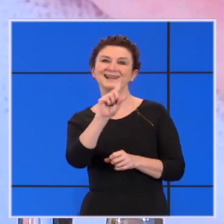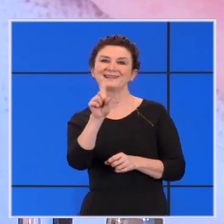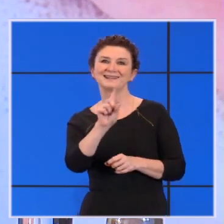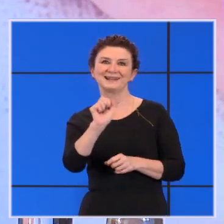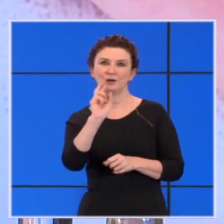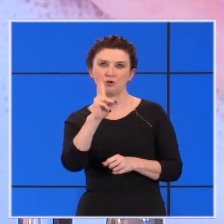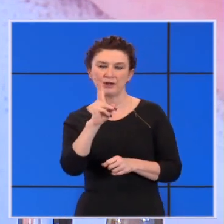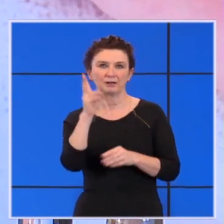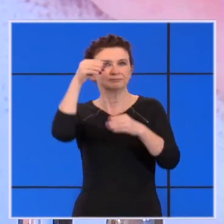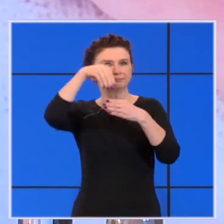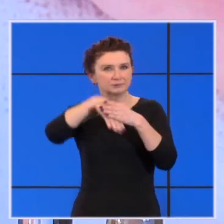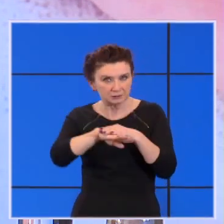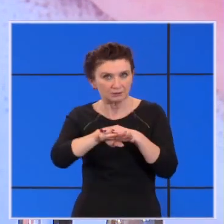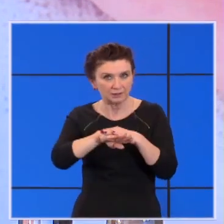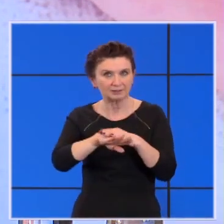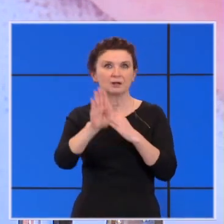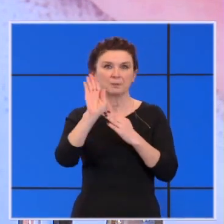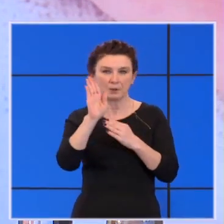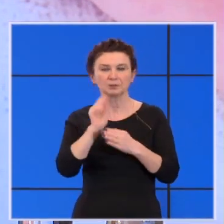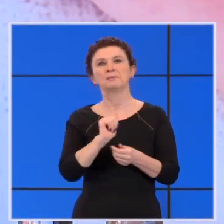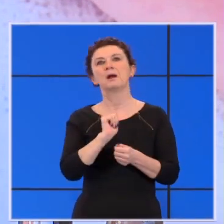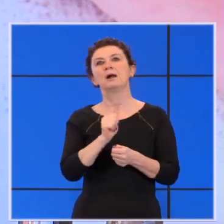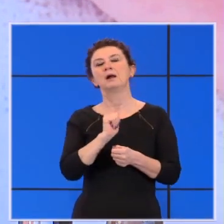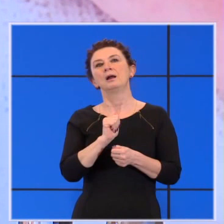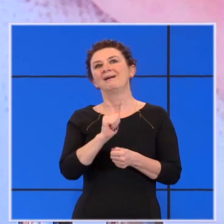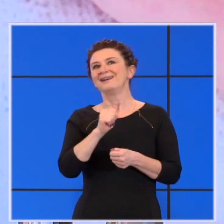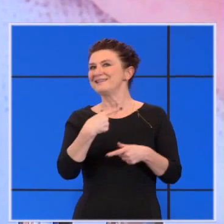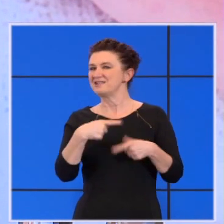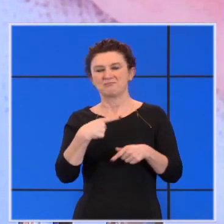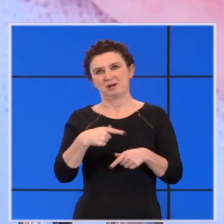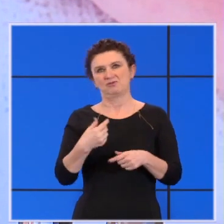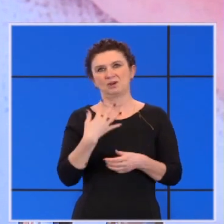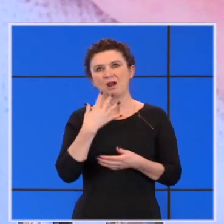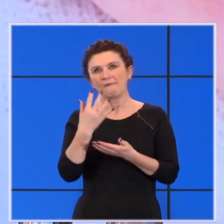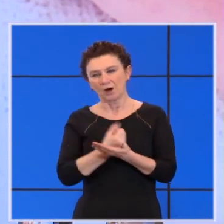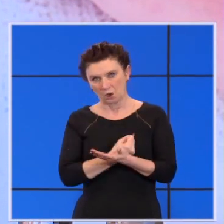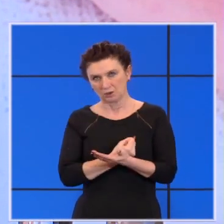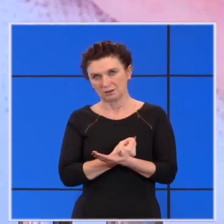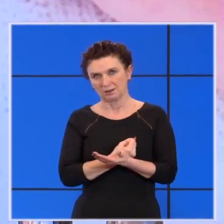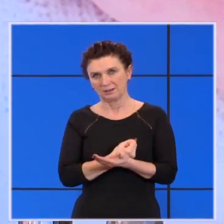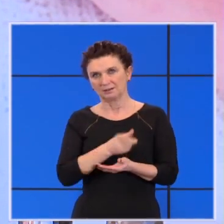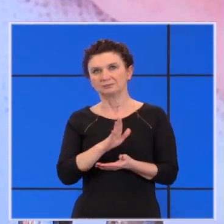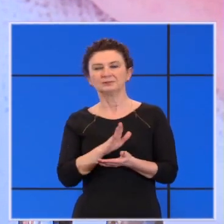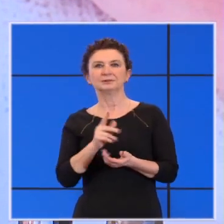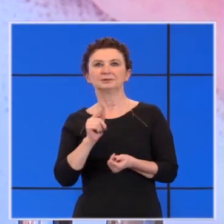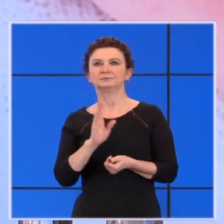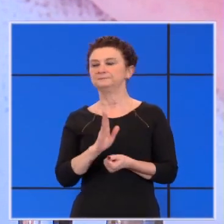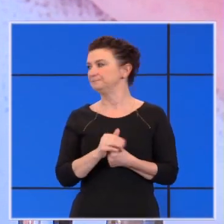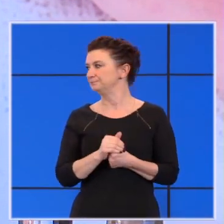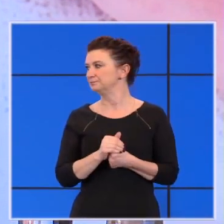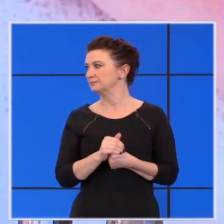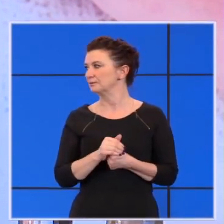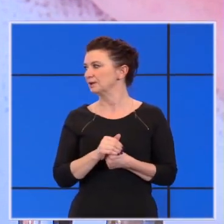i poddany rozwojowi, będzie poddany adopcji, która będzie gwarantowała to, iż wszystkie zarodki, które będą przechowywane, będą